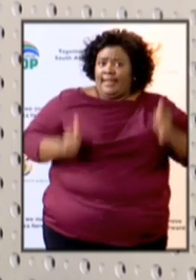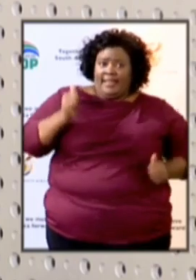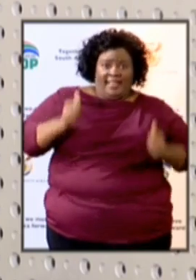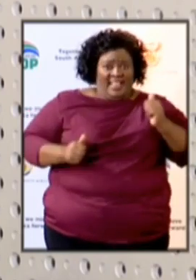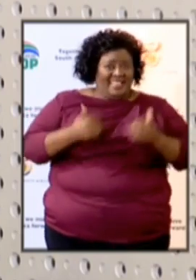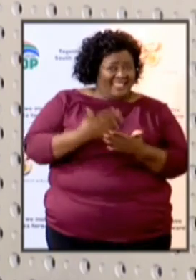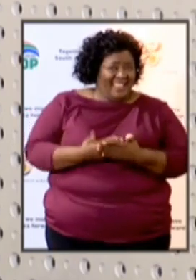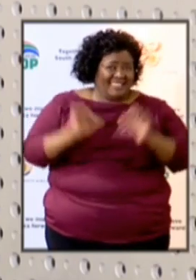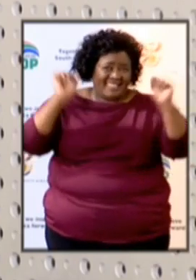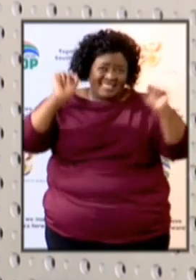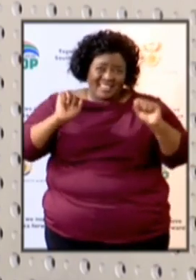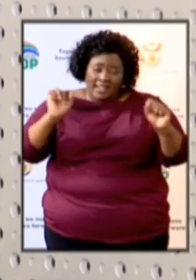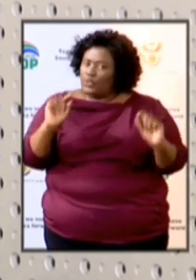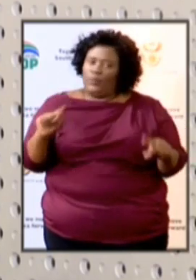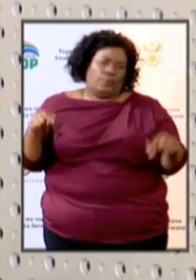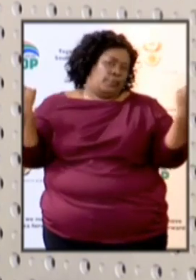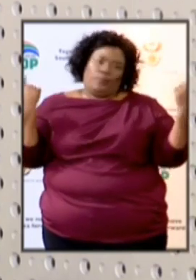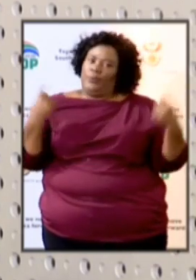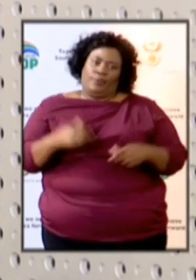uzoba